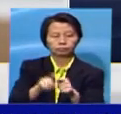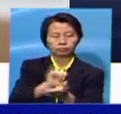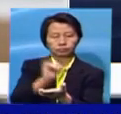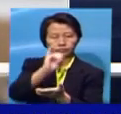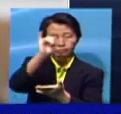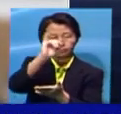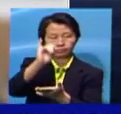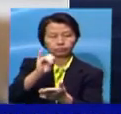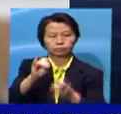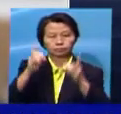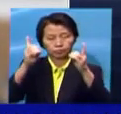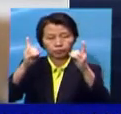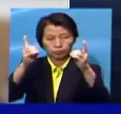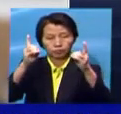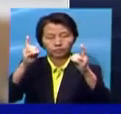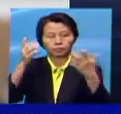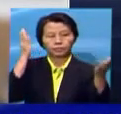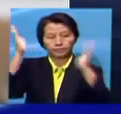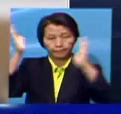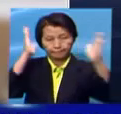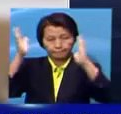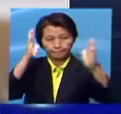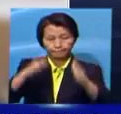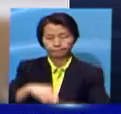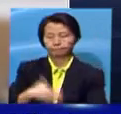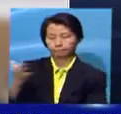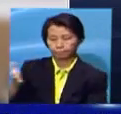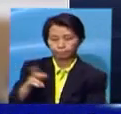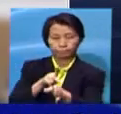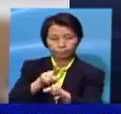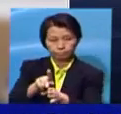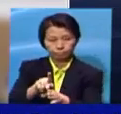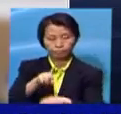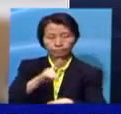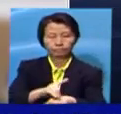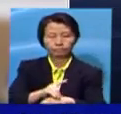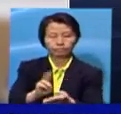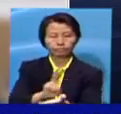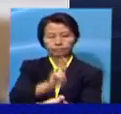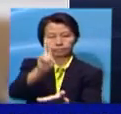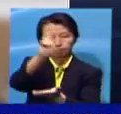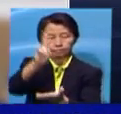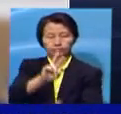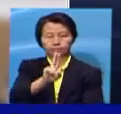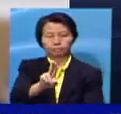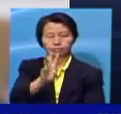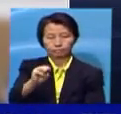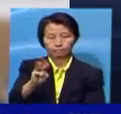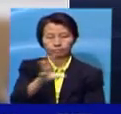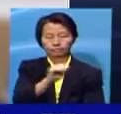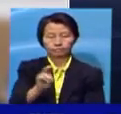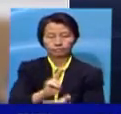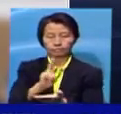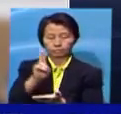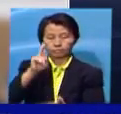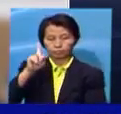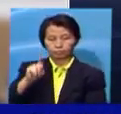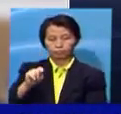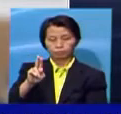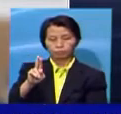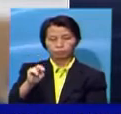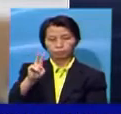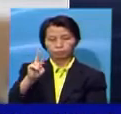Malaysia Tan Sri Dr Sulaiman juga ialah Profesor agong di Universiti Malaya dan Universiti Tun Abdul